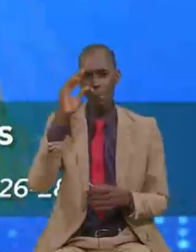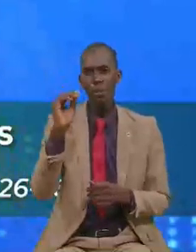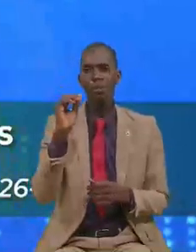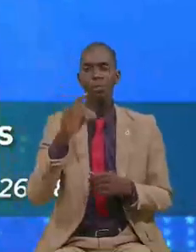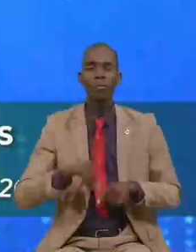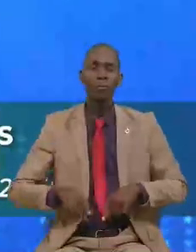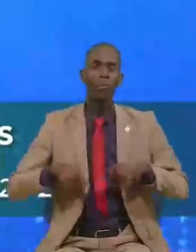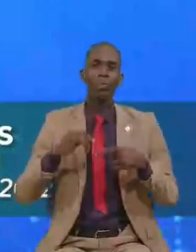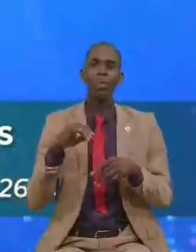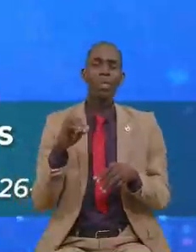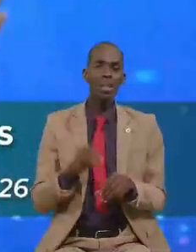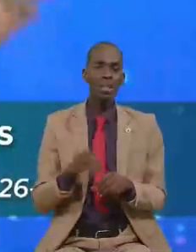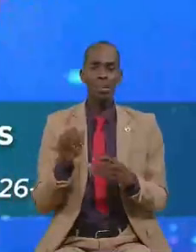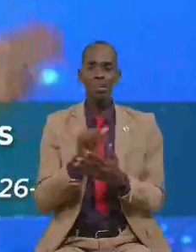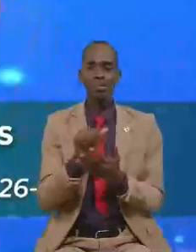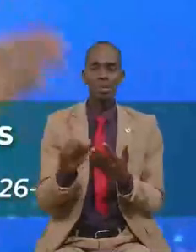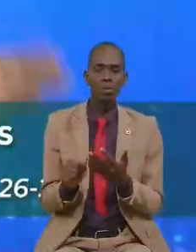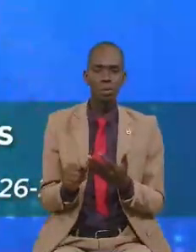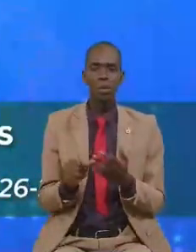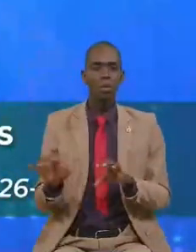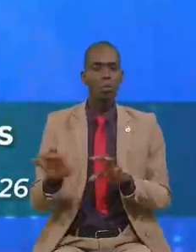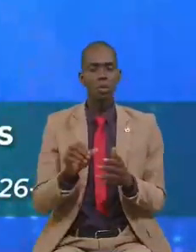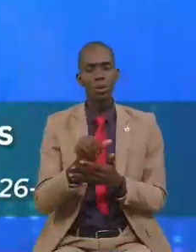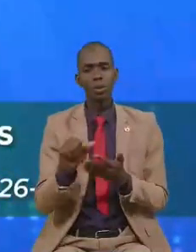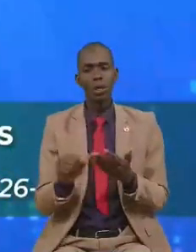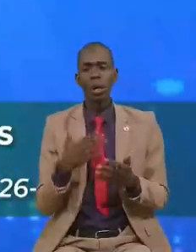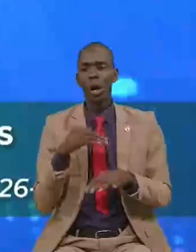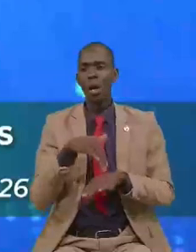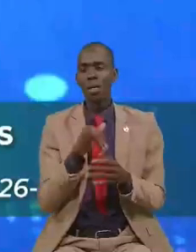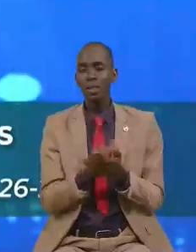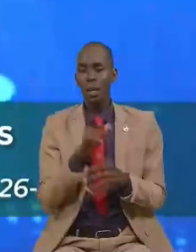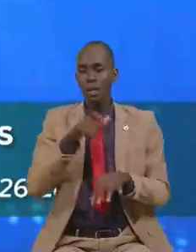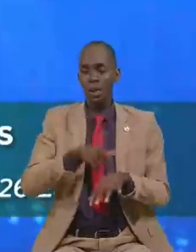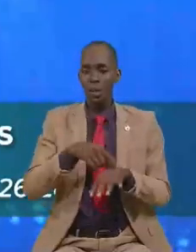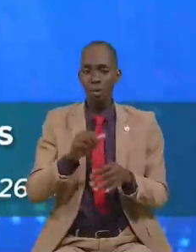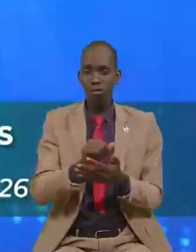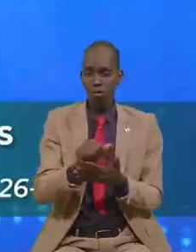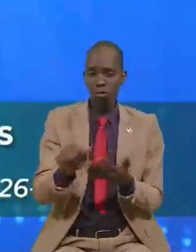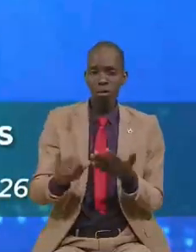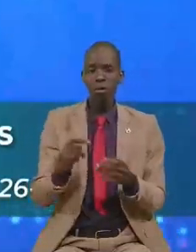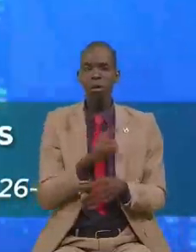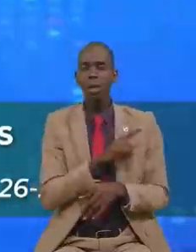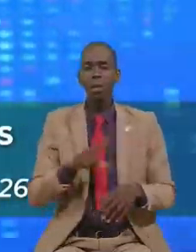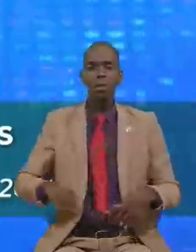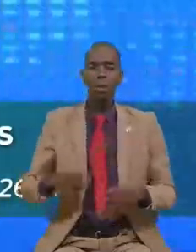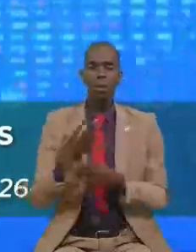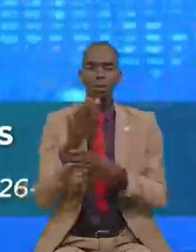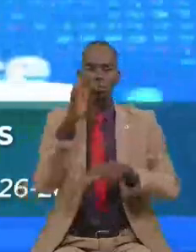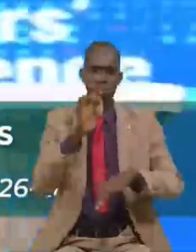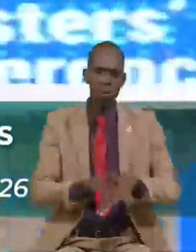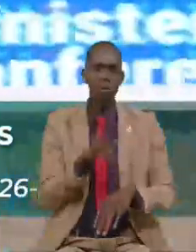dans l'adultère, qui commet l'adultère. Et même dans son adultère, la main du Seigneur vient sur